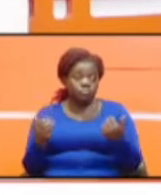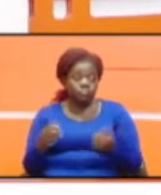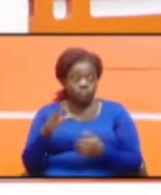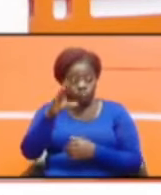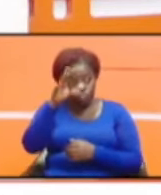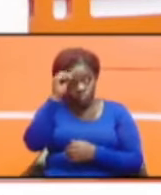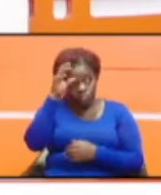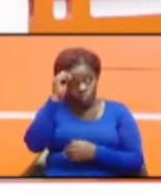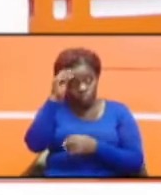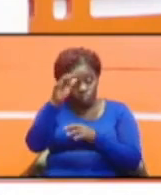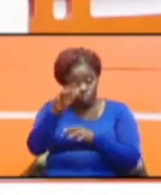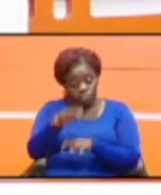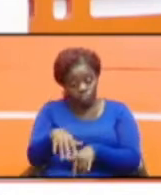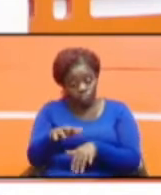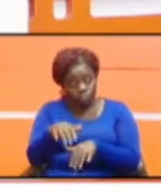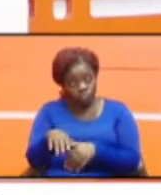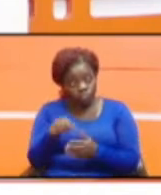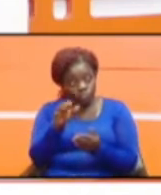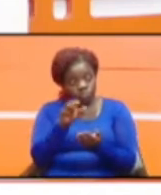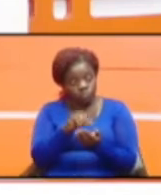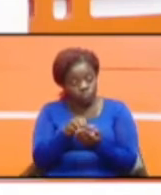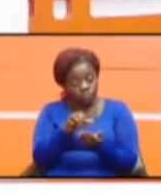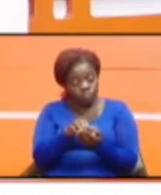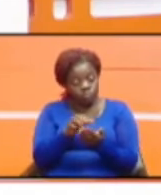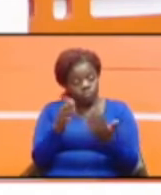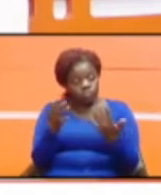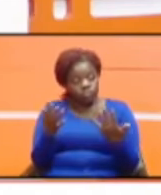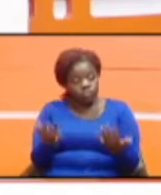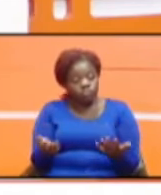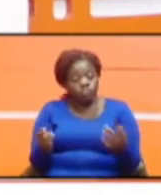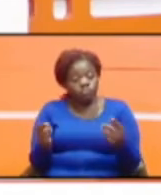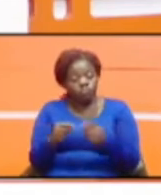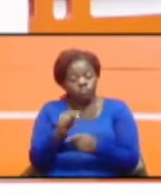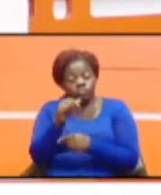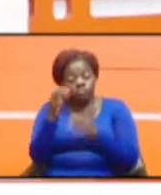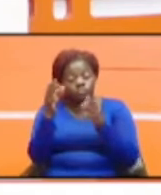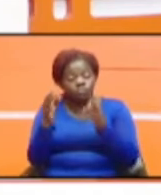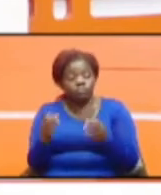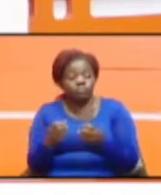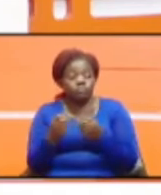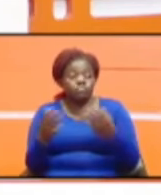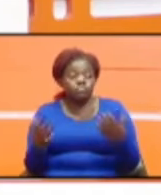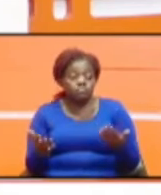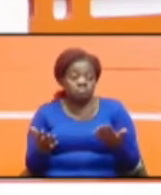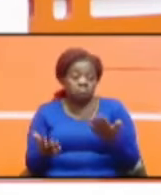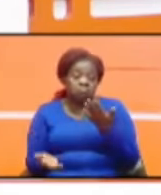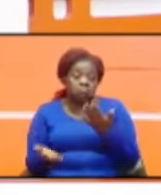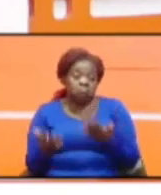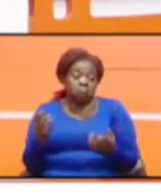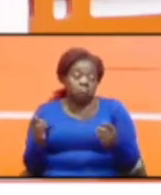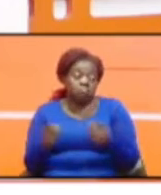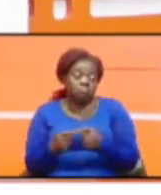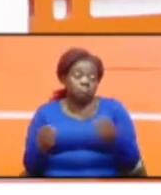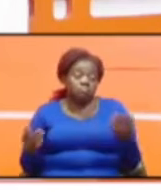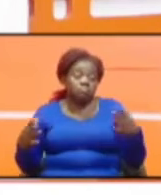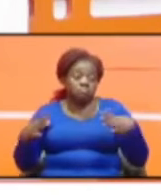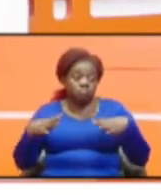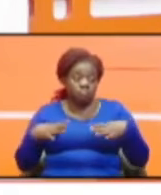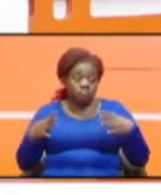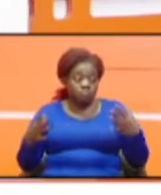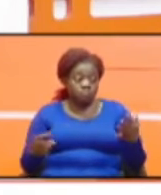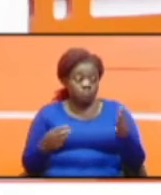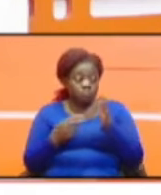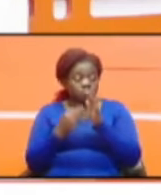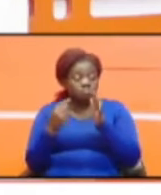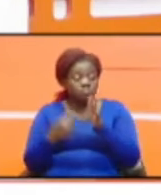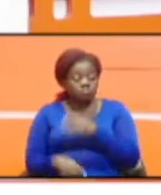bayige ebyobulimi n'obulunzi ate bwalambule n'ebintu ebirala bingi. Tomanya bwe banaagenda mu holiday bajja kulagako